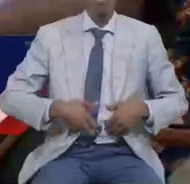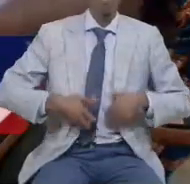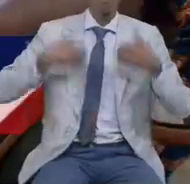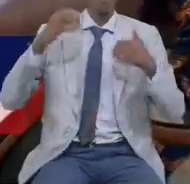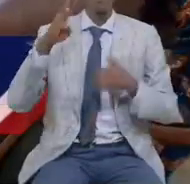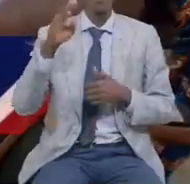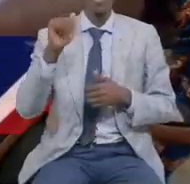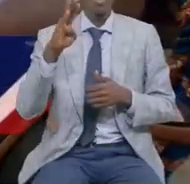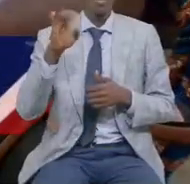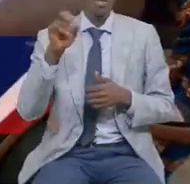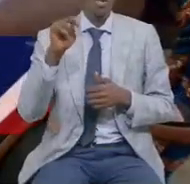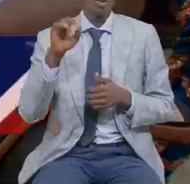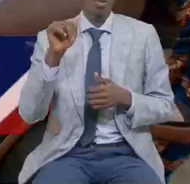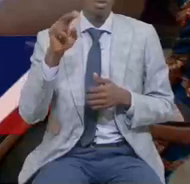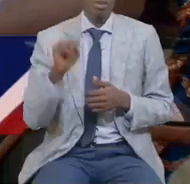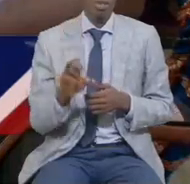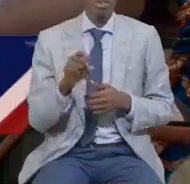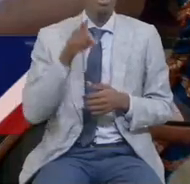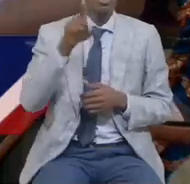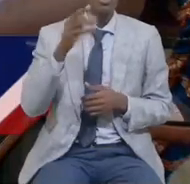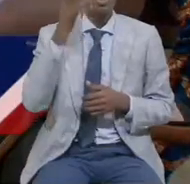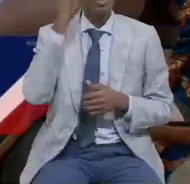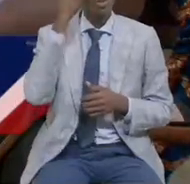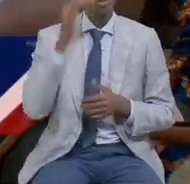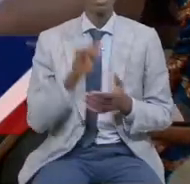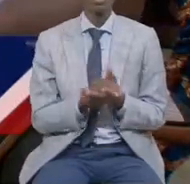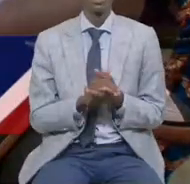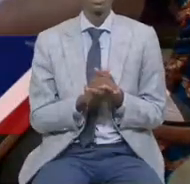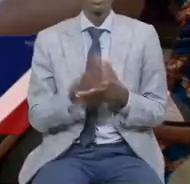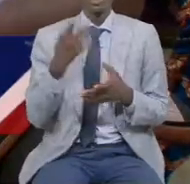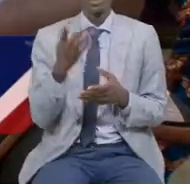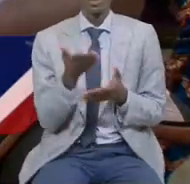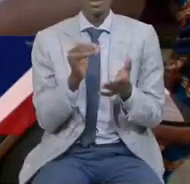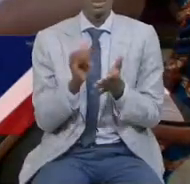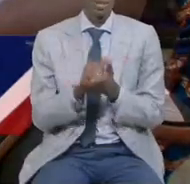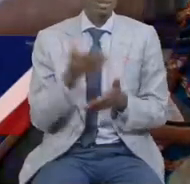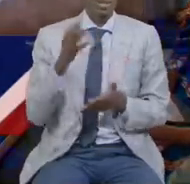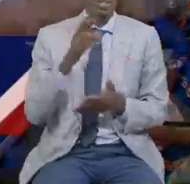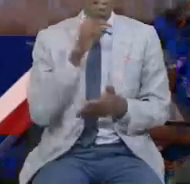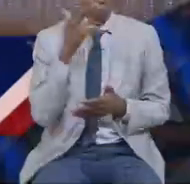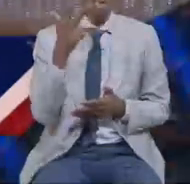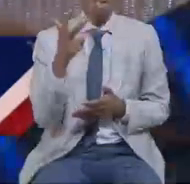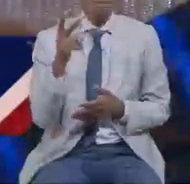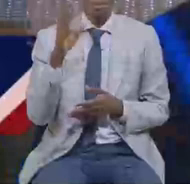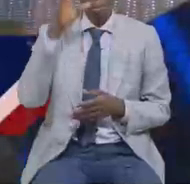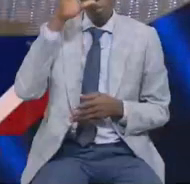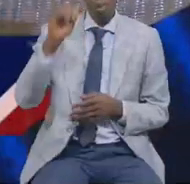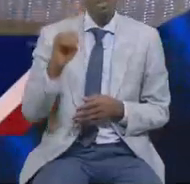Connaissez bien l'histoire. Ils ont été rapportés. Et c'est dit qu'il y a trois hommes dans ton